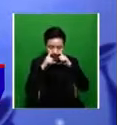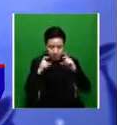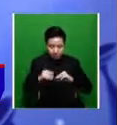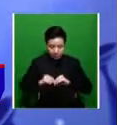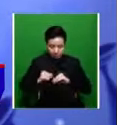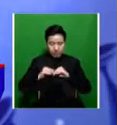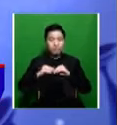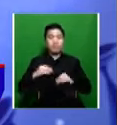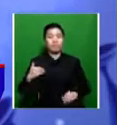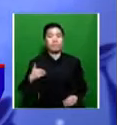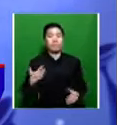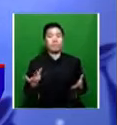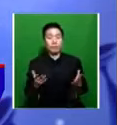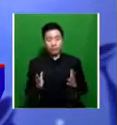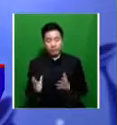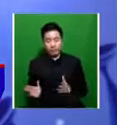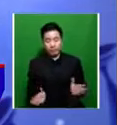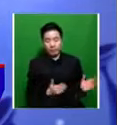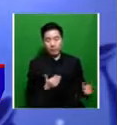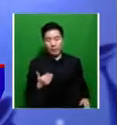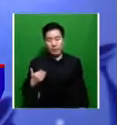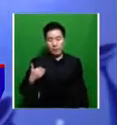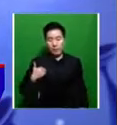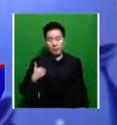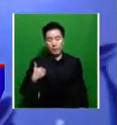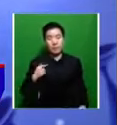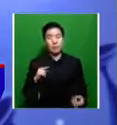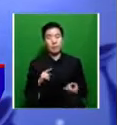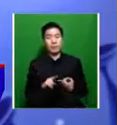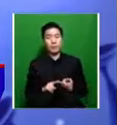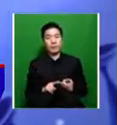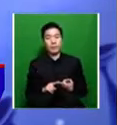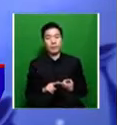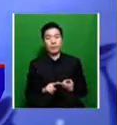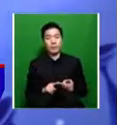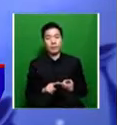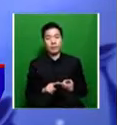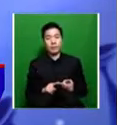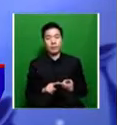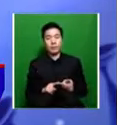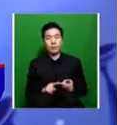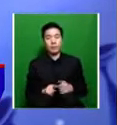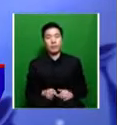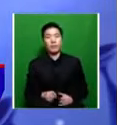คะและก็ยังมีในเรื่องของ